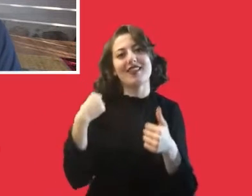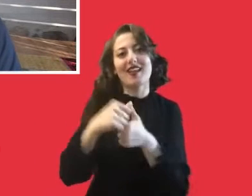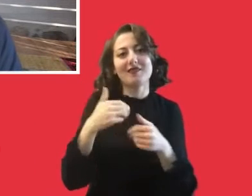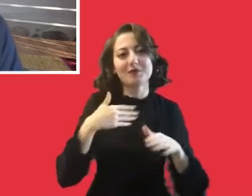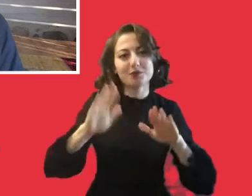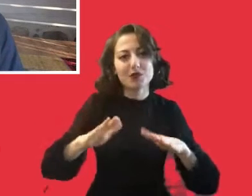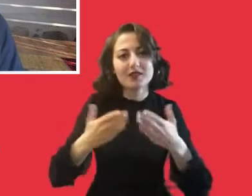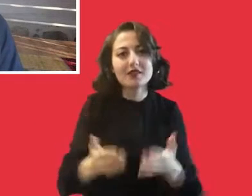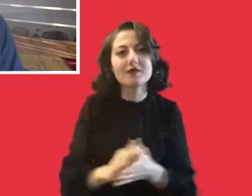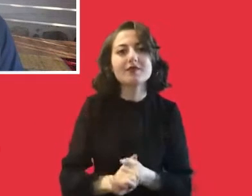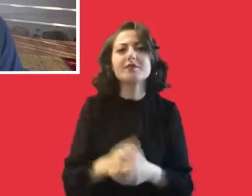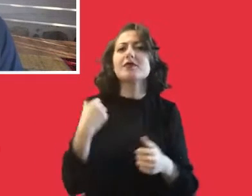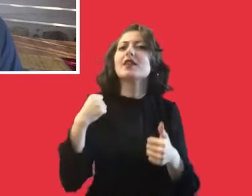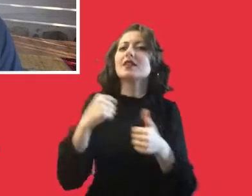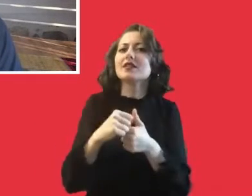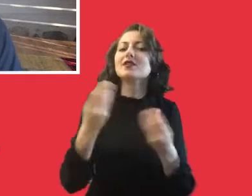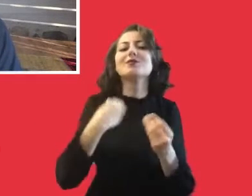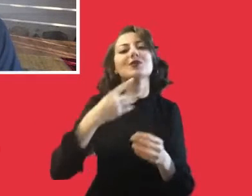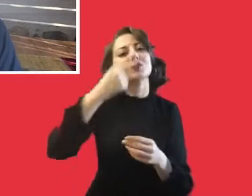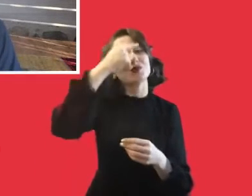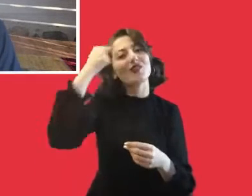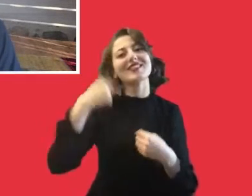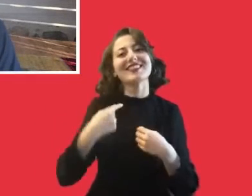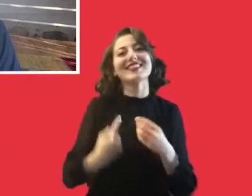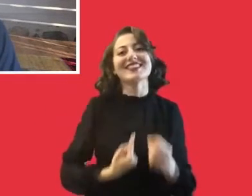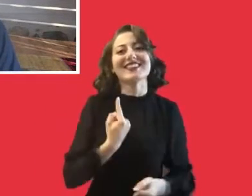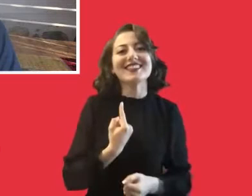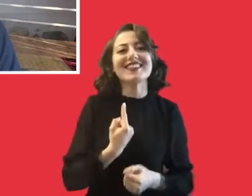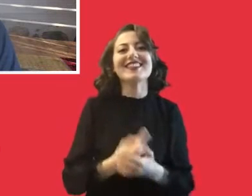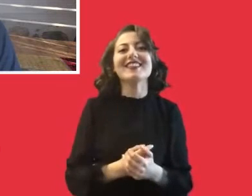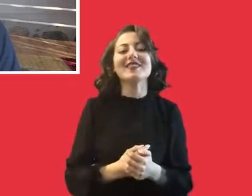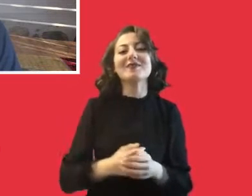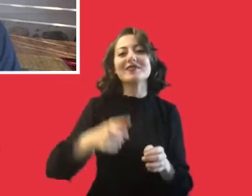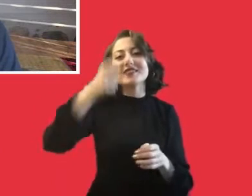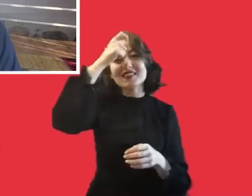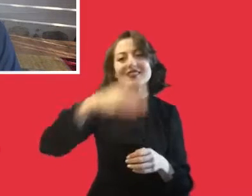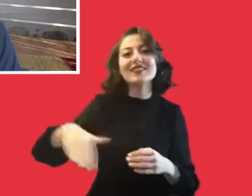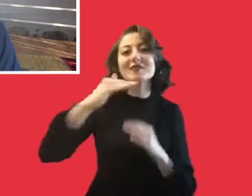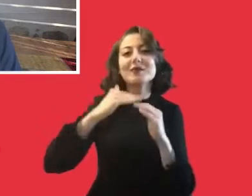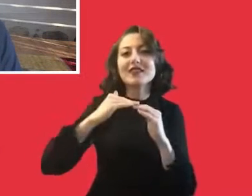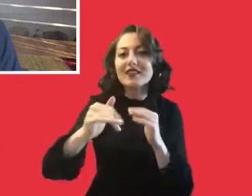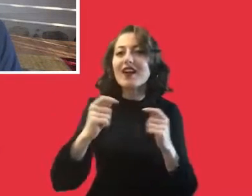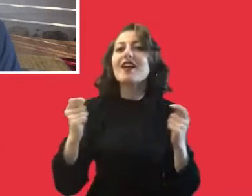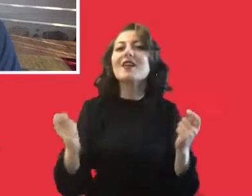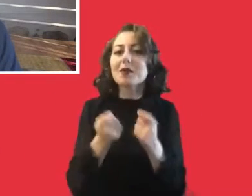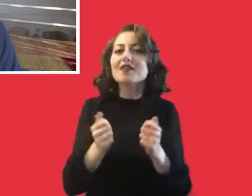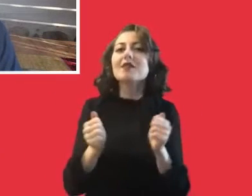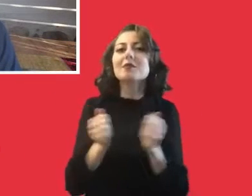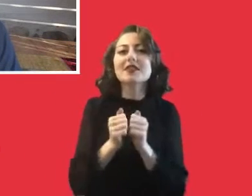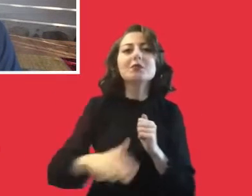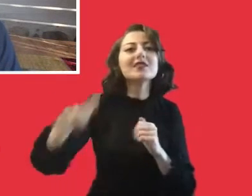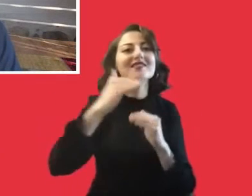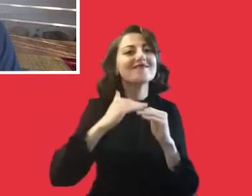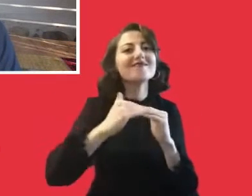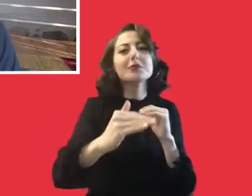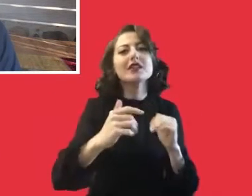now Ben şu anda kendimi çok şanslı again we are hissediyorum. here. I feel myself Çünkü so Türkiye'de lucky yaptıkları because çalışmalarla, sivil alanda with their yaptıkları work in çalışmalarla